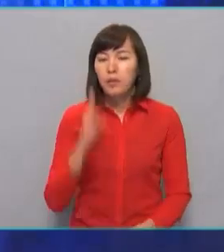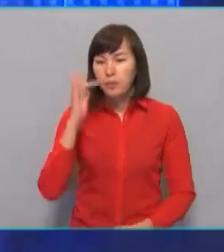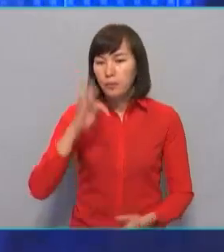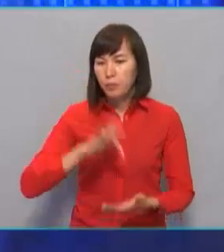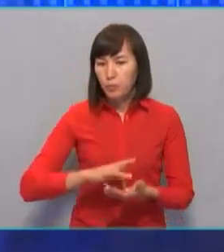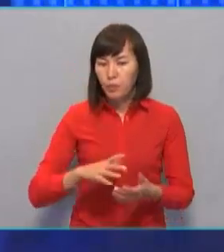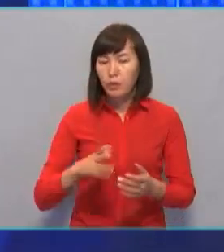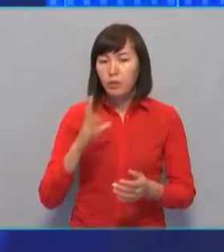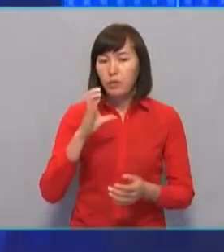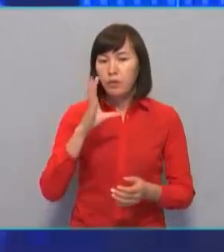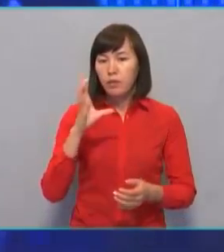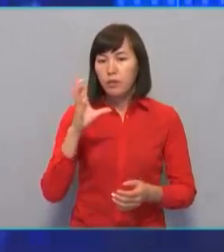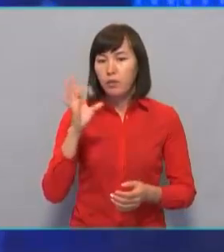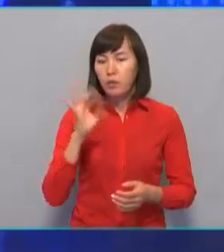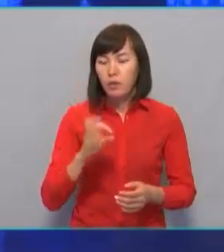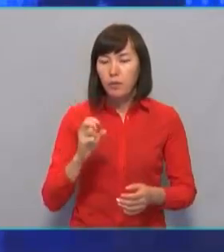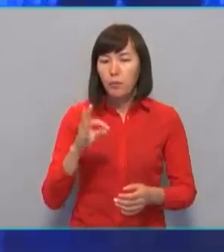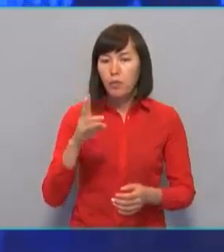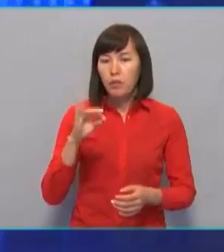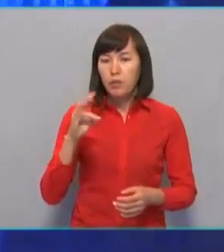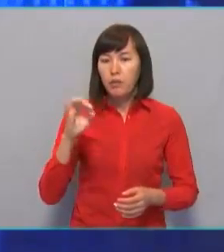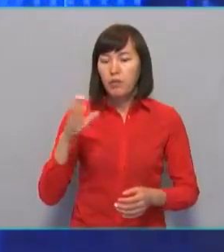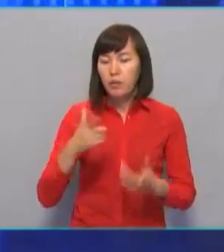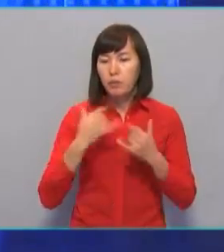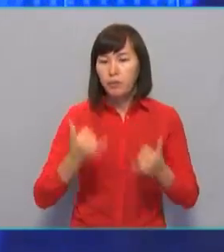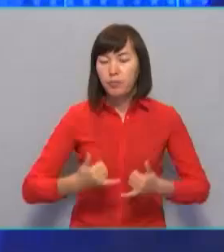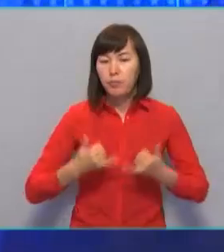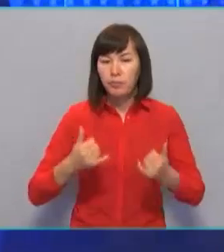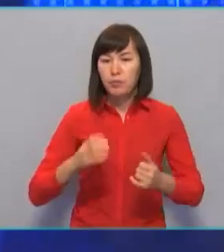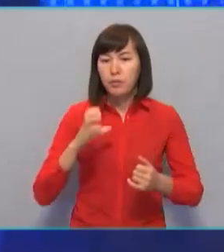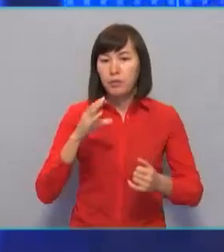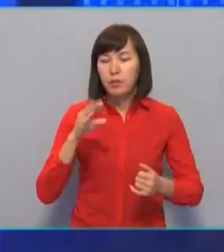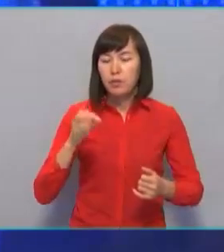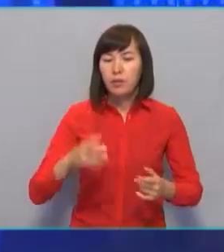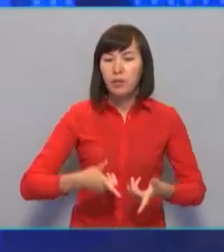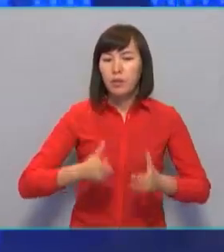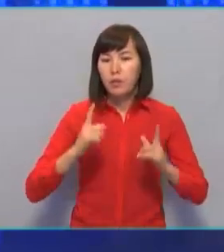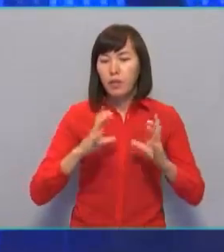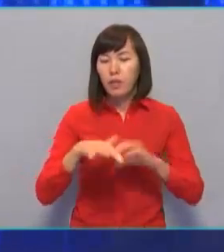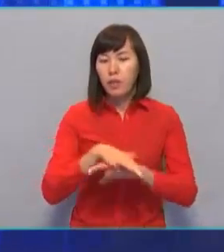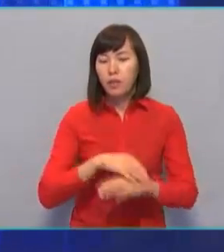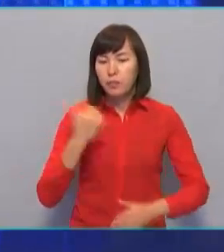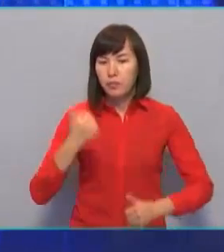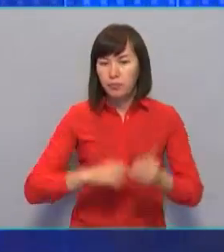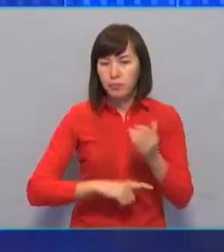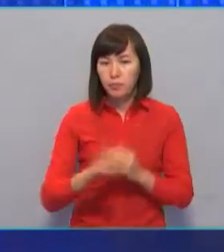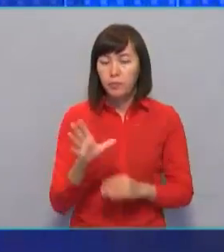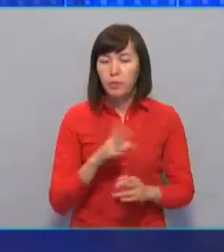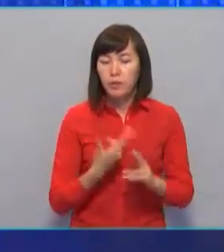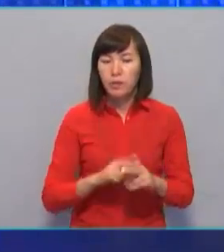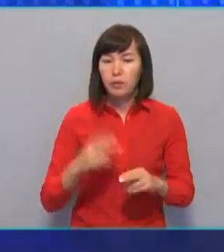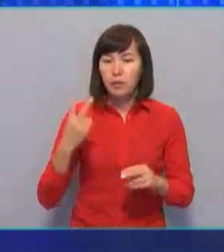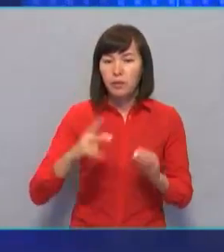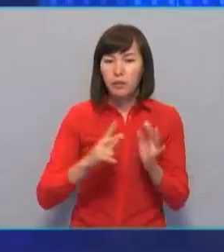Шымкент қаласында КСРО спорт шебері Владимир Почевалов теске алуға арналған стенд және оқ атудан халықаралық турнир басталды.